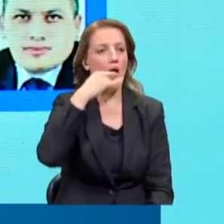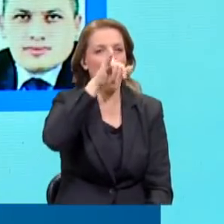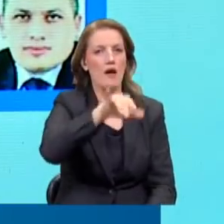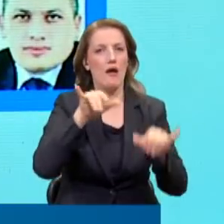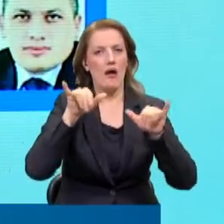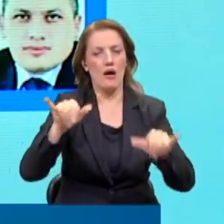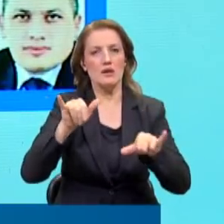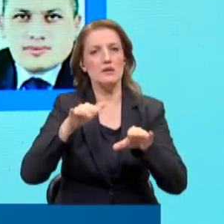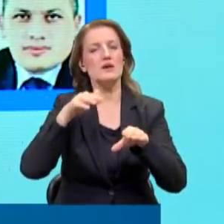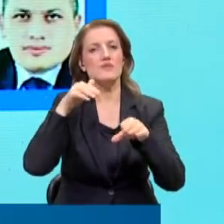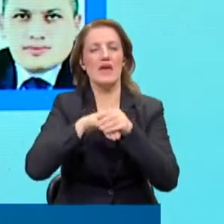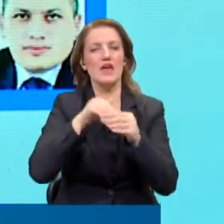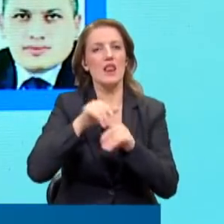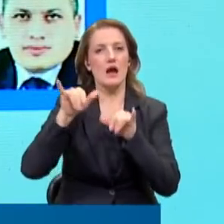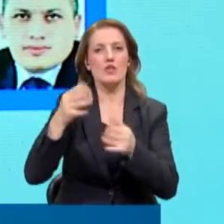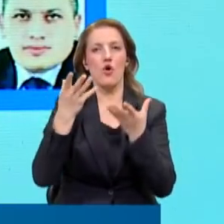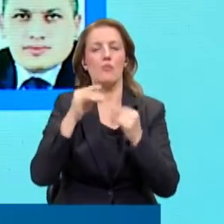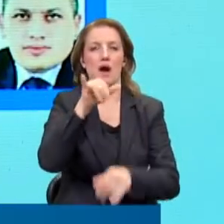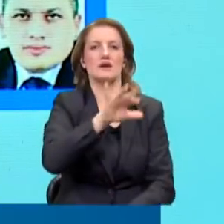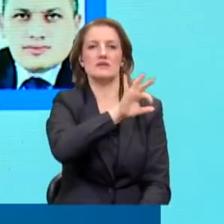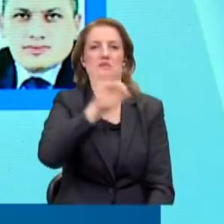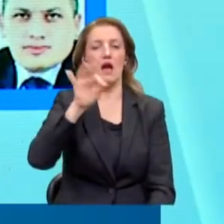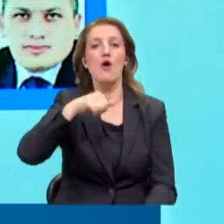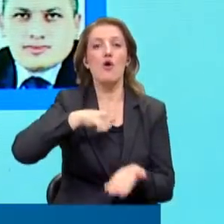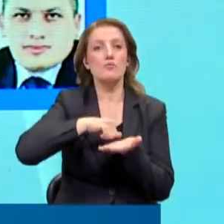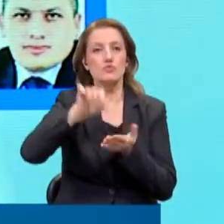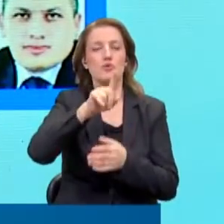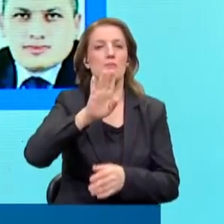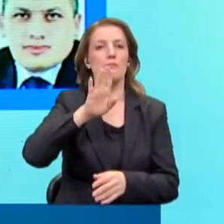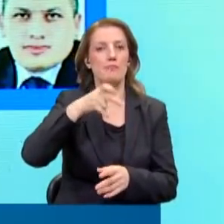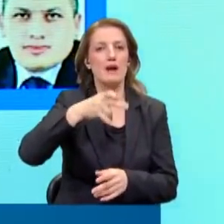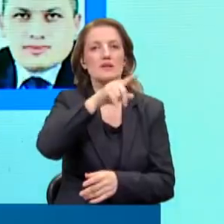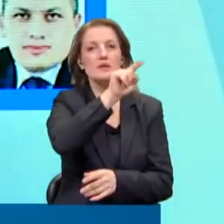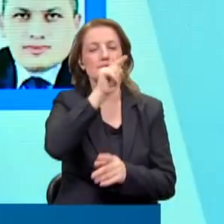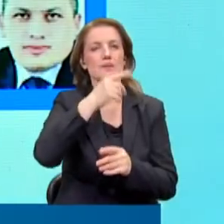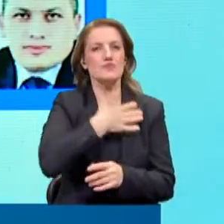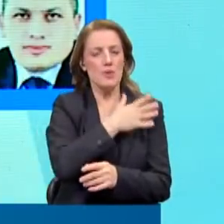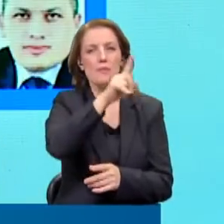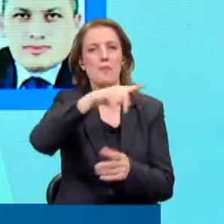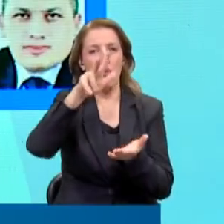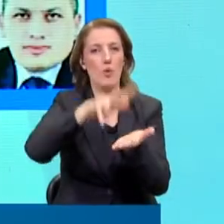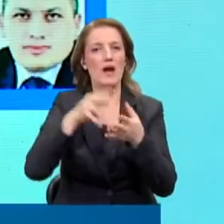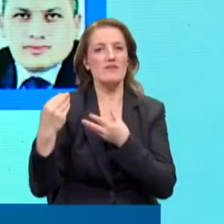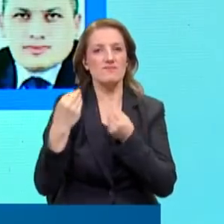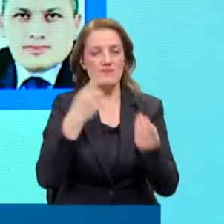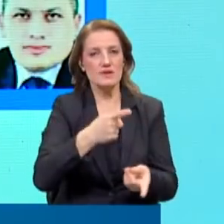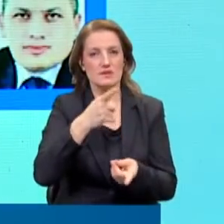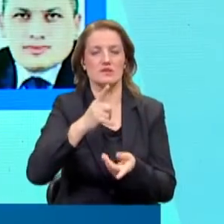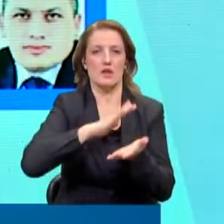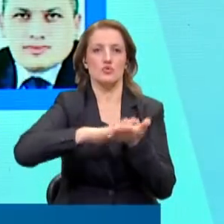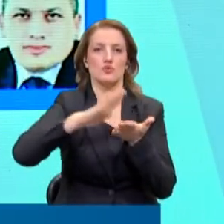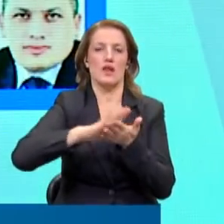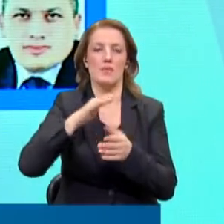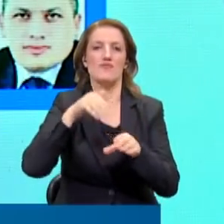vekillere uygulanmaması haksızlık. Diğer partilerde onay verirse yasada yasal bir değişiklik yaparız, yasada bir